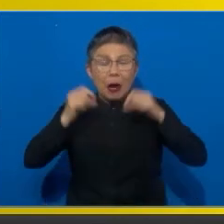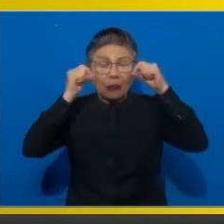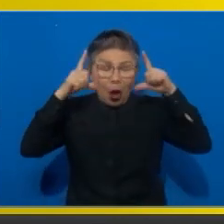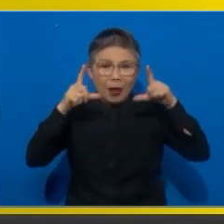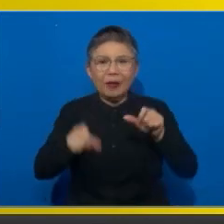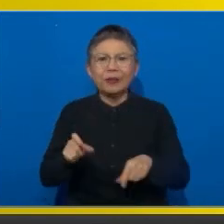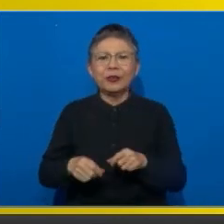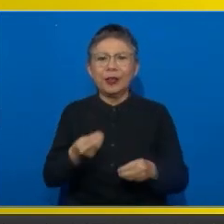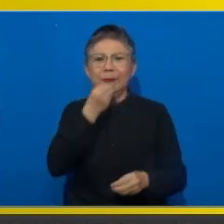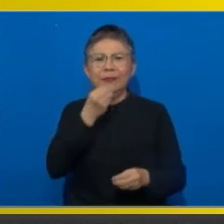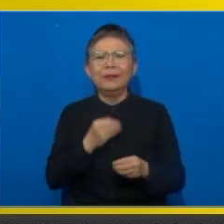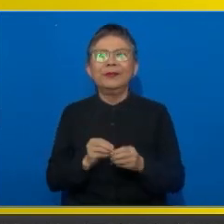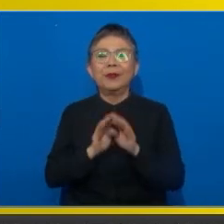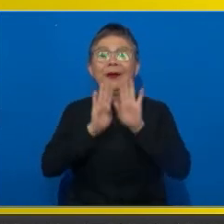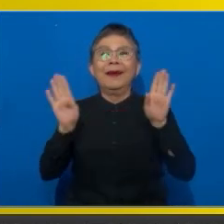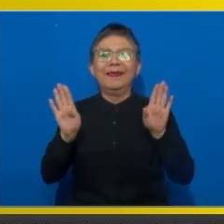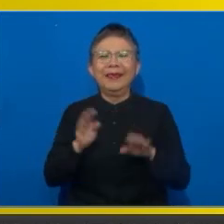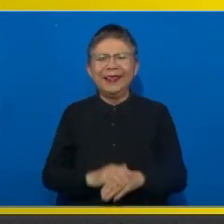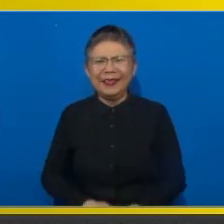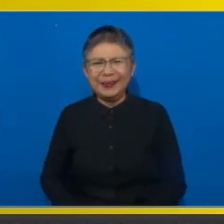untuk bersantap sahur.